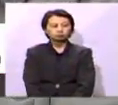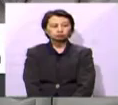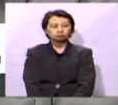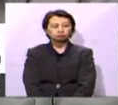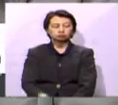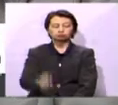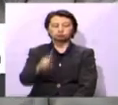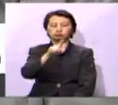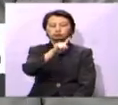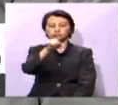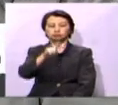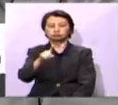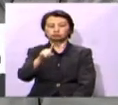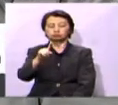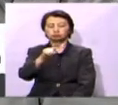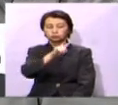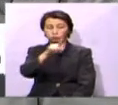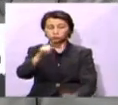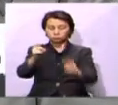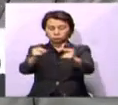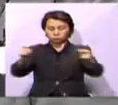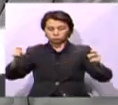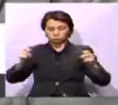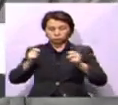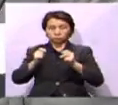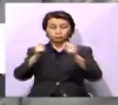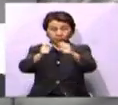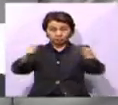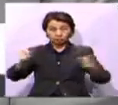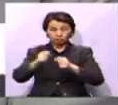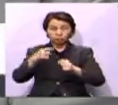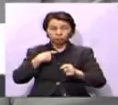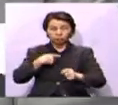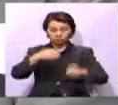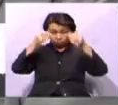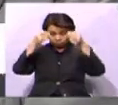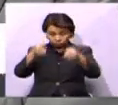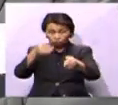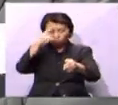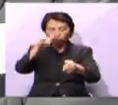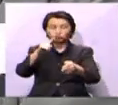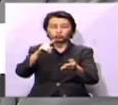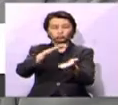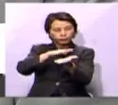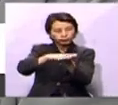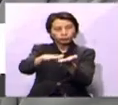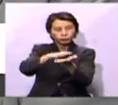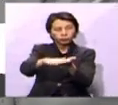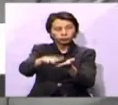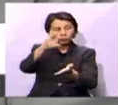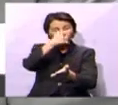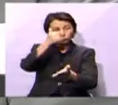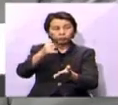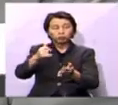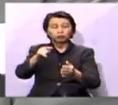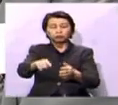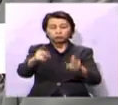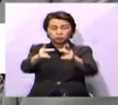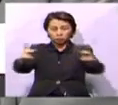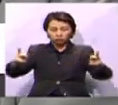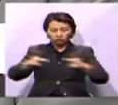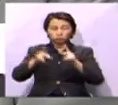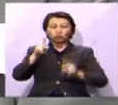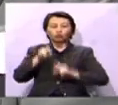Zon yang kita berikan iaitu fokus untuk kebersihan kerana kawasan merupakan kawasan kunjungan